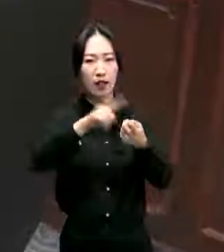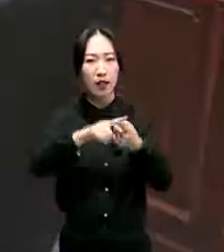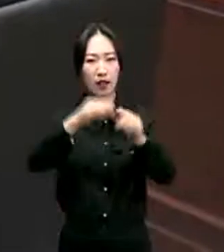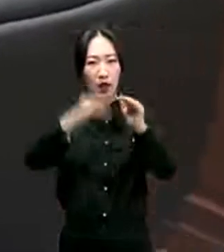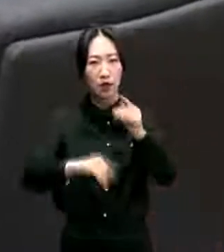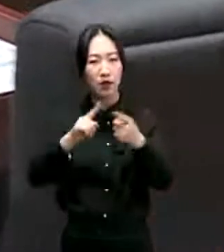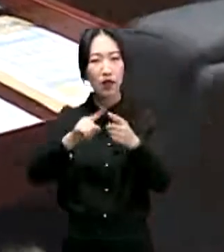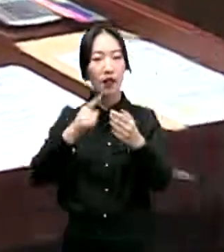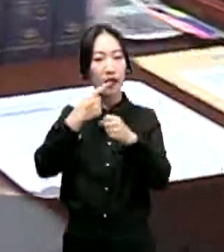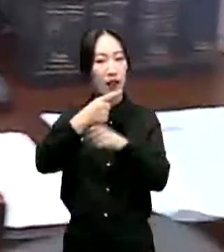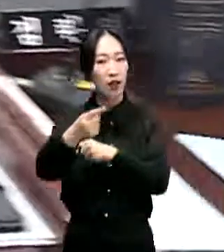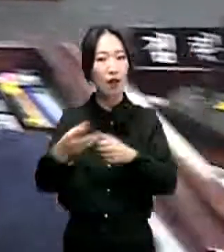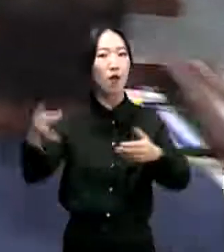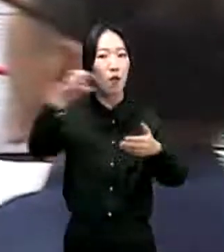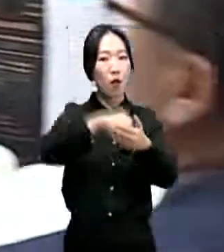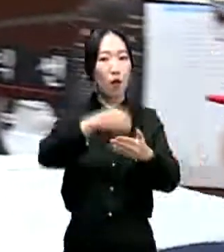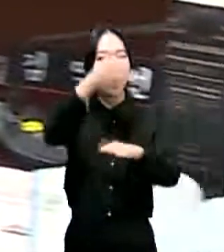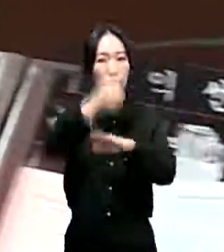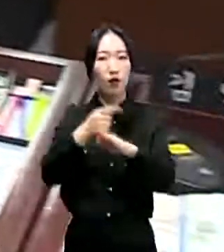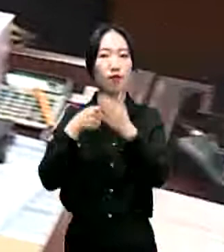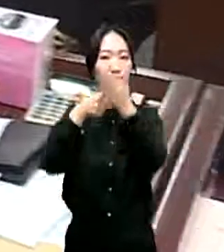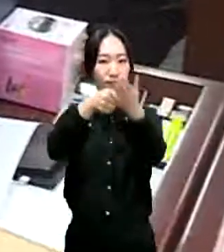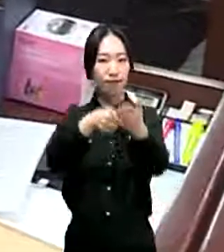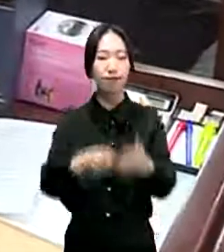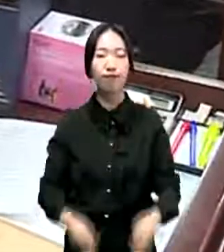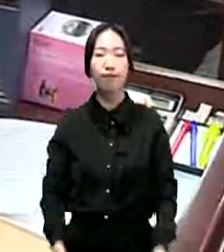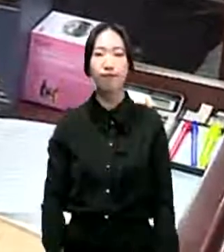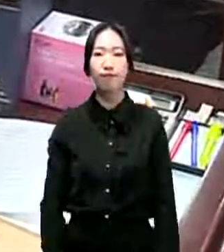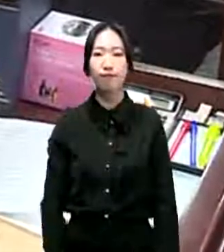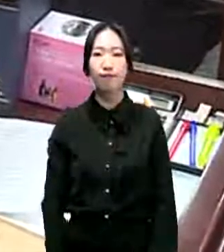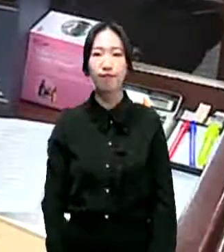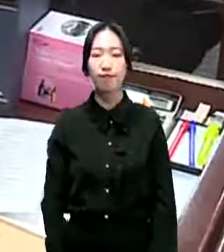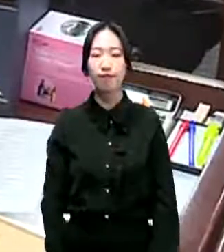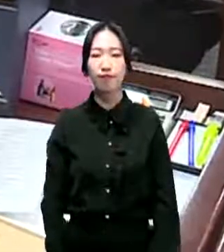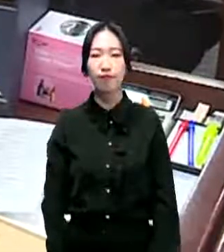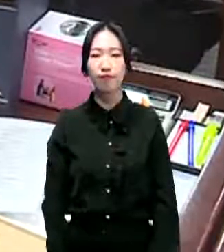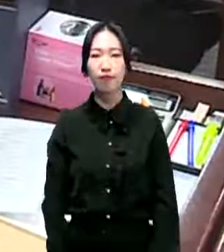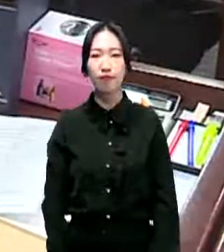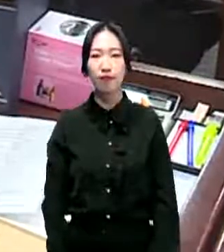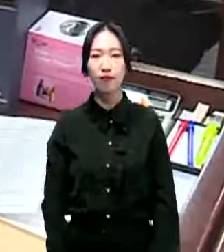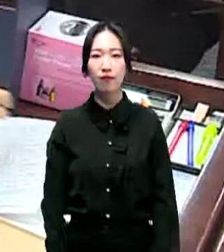조치하고 결과를 보고할 예정입니다. NIB 뉴스 신한길입니다.